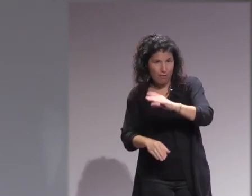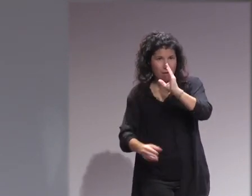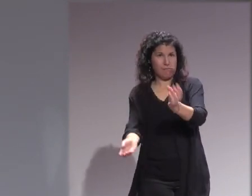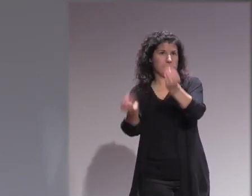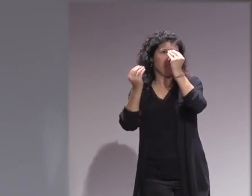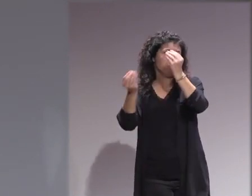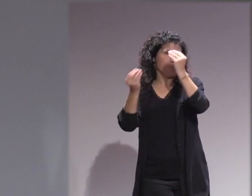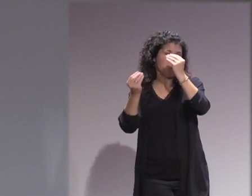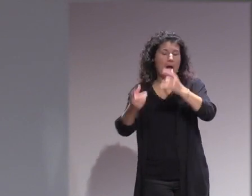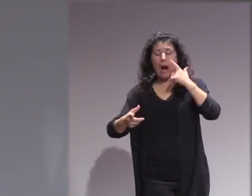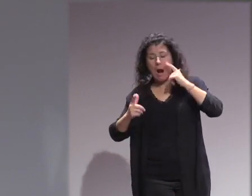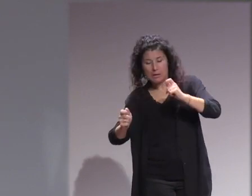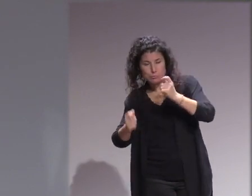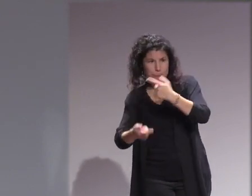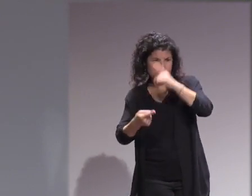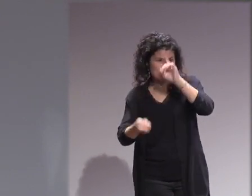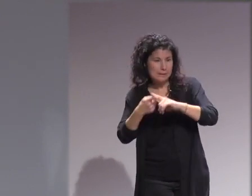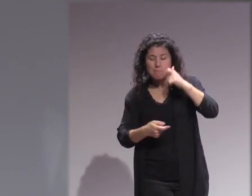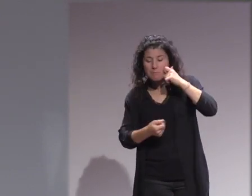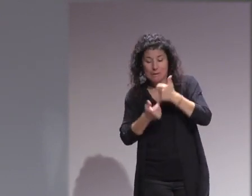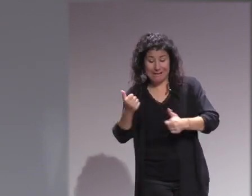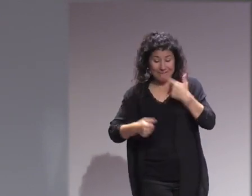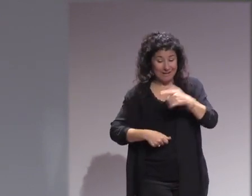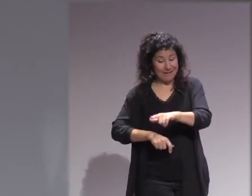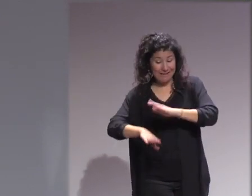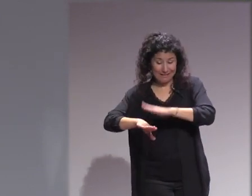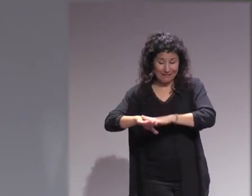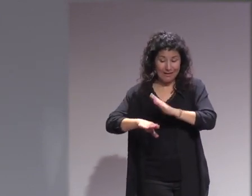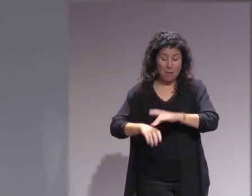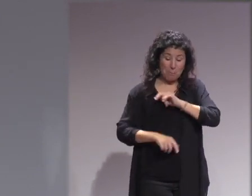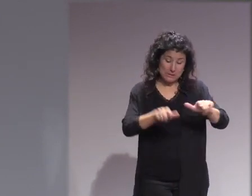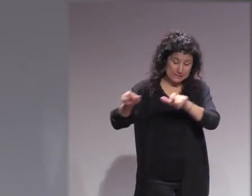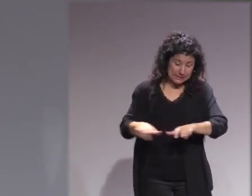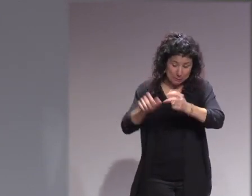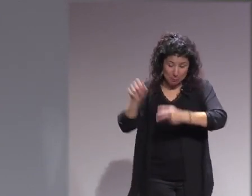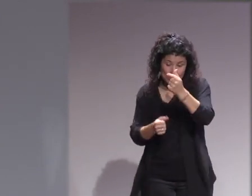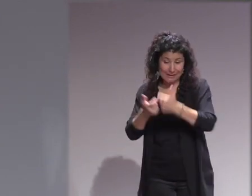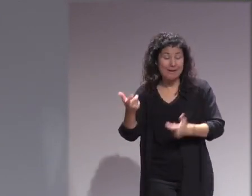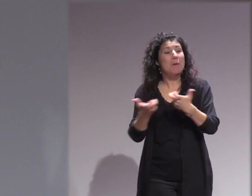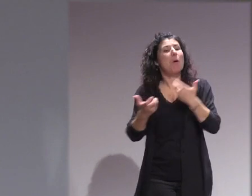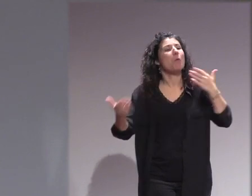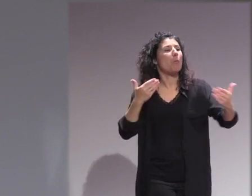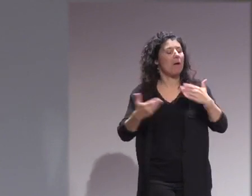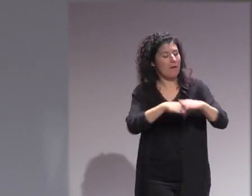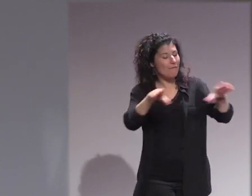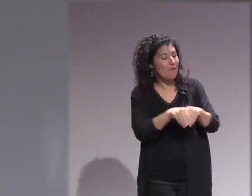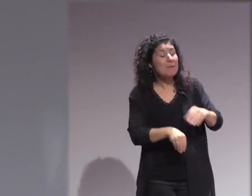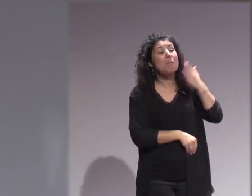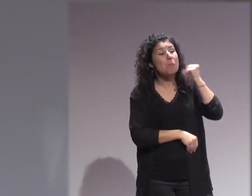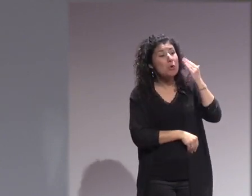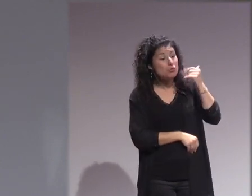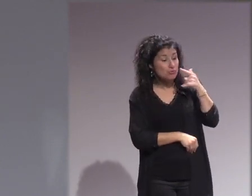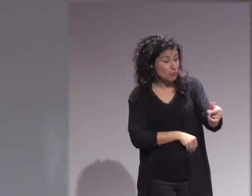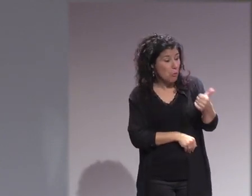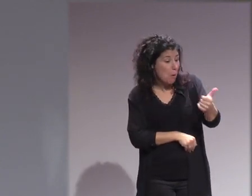existe le profilage racial, c'est-à-dire les contrôles de police parce que vous êtes noir. Quand vous grandissez dans une famille blanche, où votre famille n'a pas cette